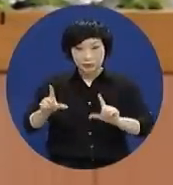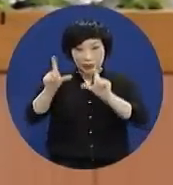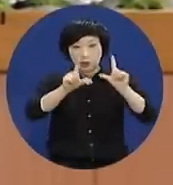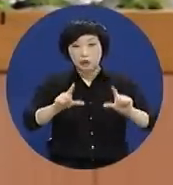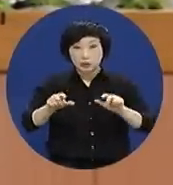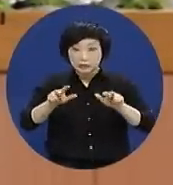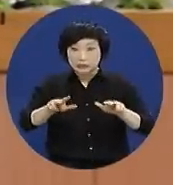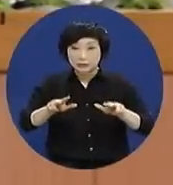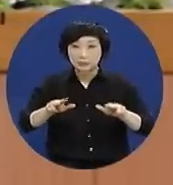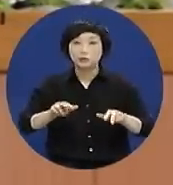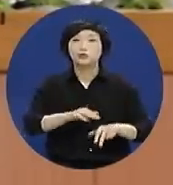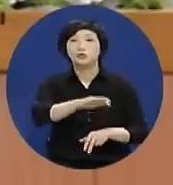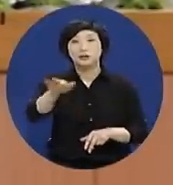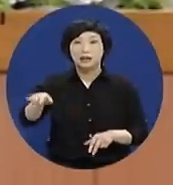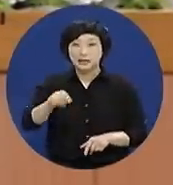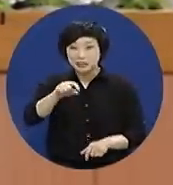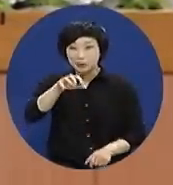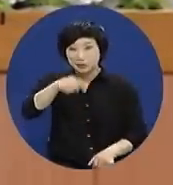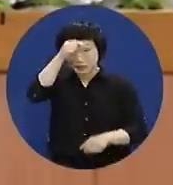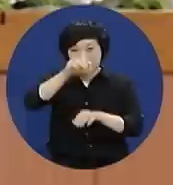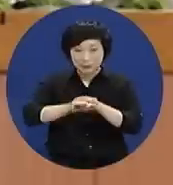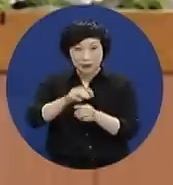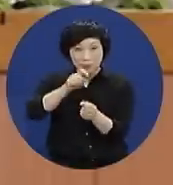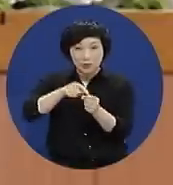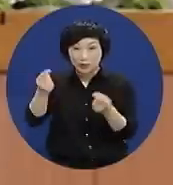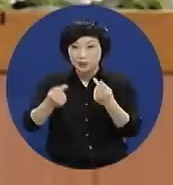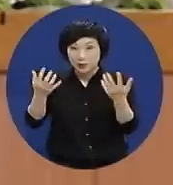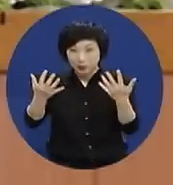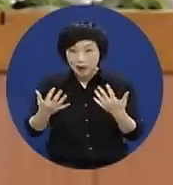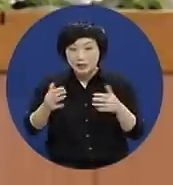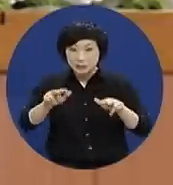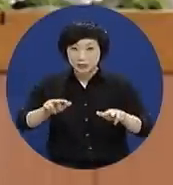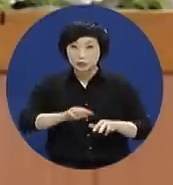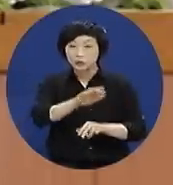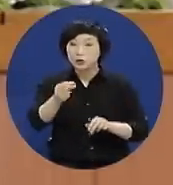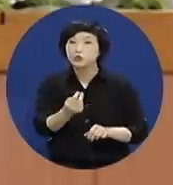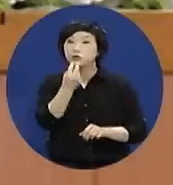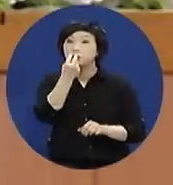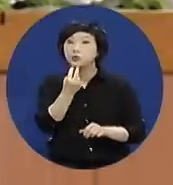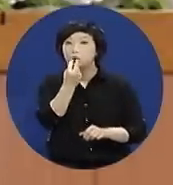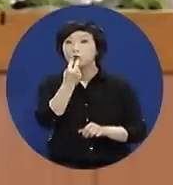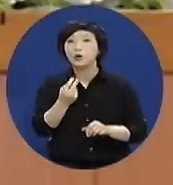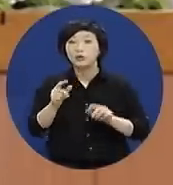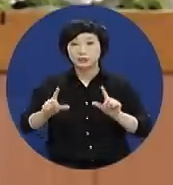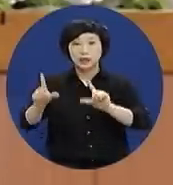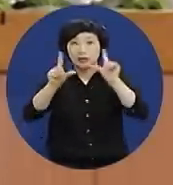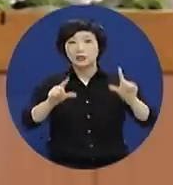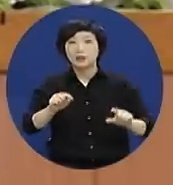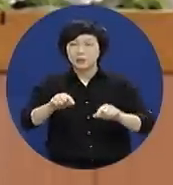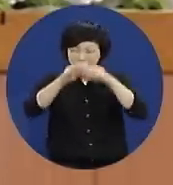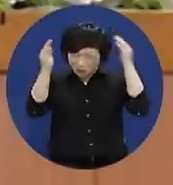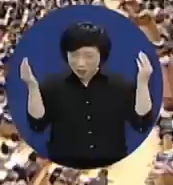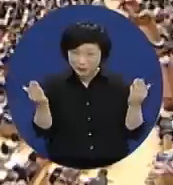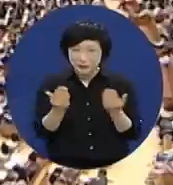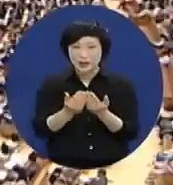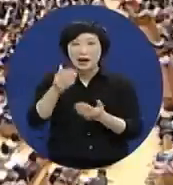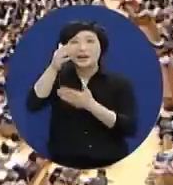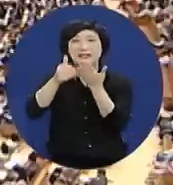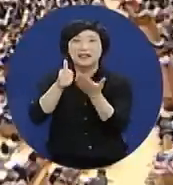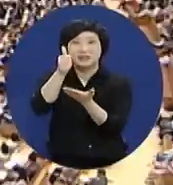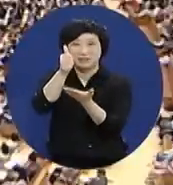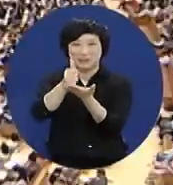くださいました今私たちがこの場にいること息を捨ていることこれら全てが神様の恵な